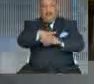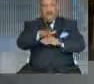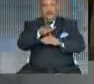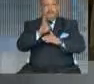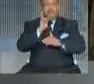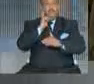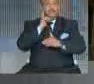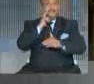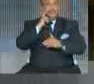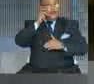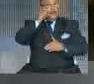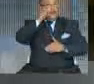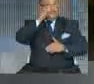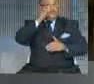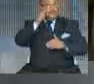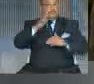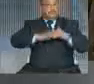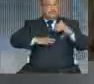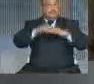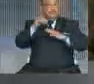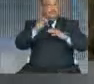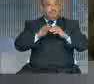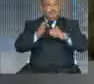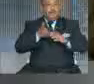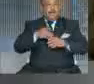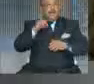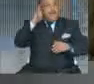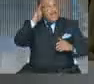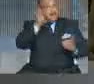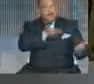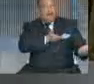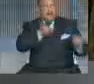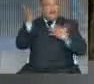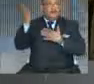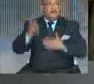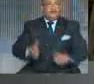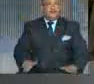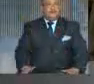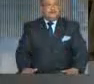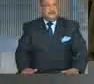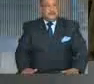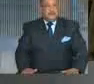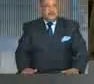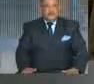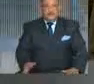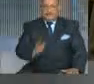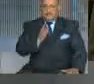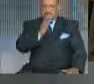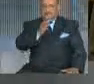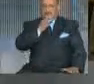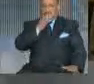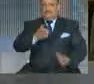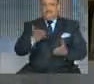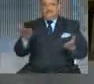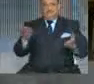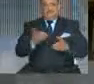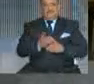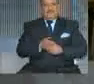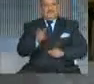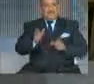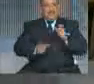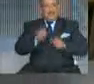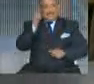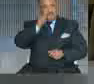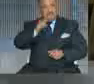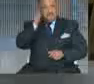كبيرة مخبأة تحت مادة الأجر. هذه الكمية المهربة متمثلة في خمور من نوع